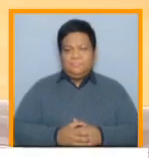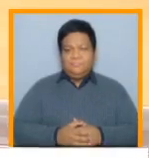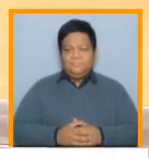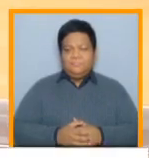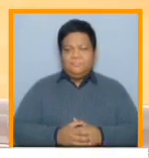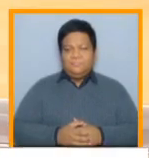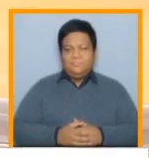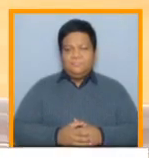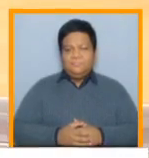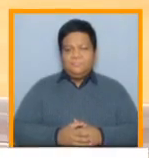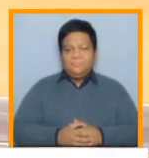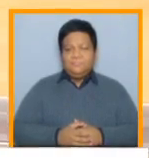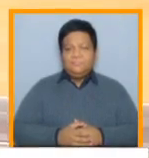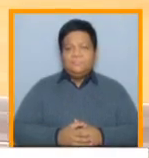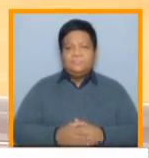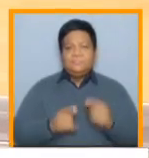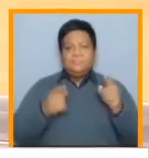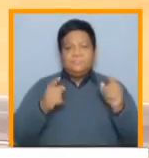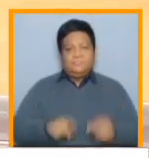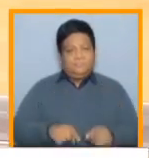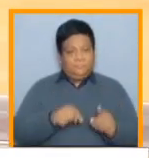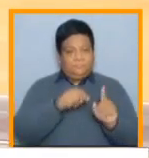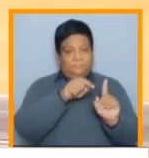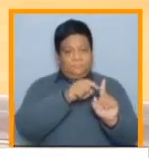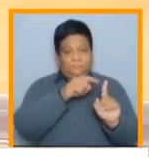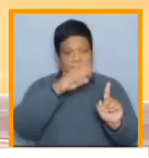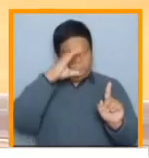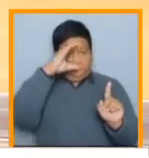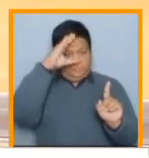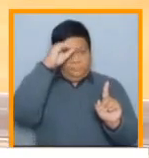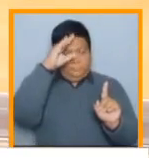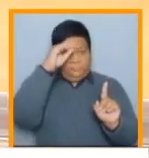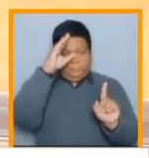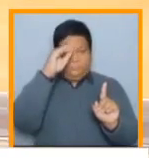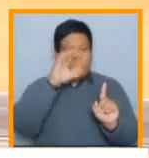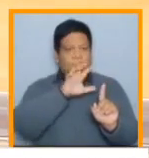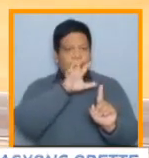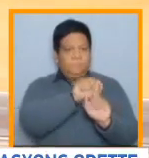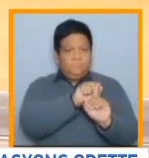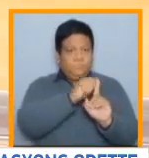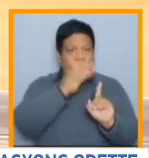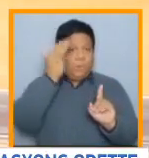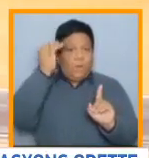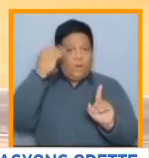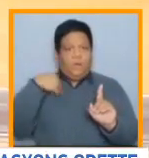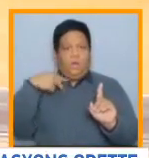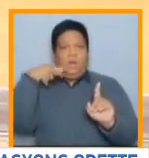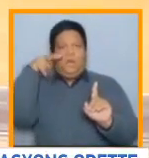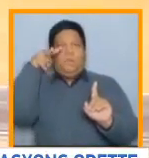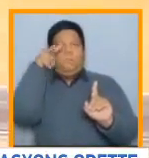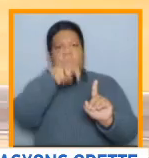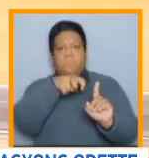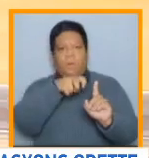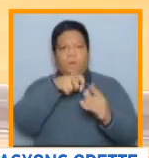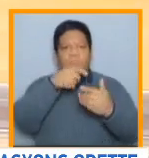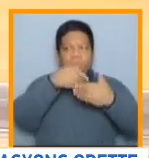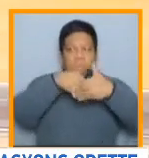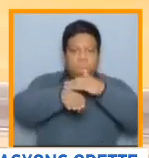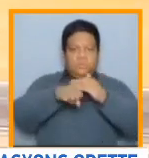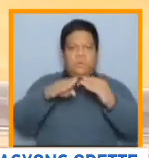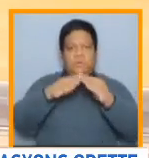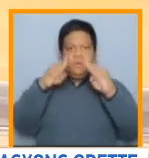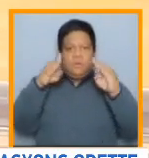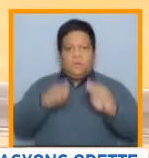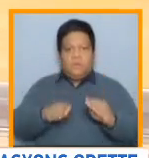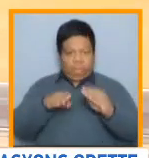Arestado isang lalaki na aktuan na sa panloloob sa isang bahay sa Tondo, Maynila. Ang suspect nasa impluensya umano ng droga.